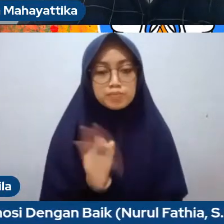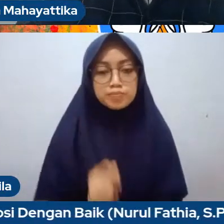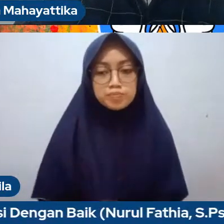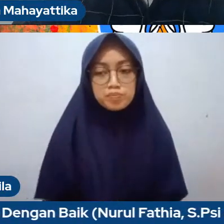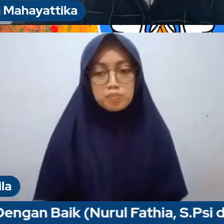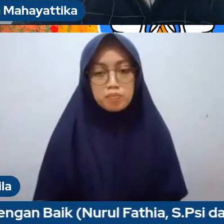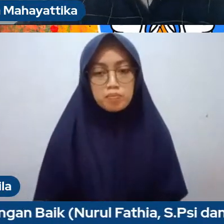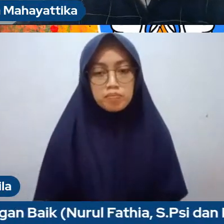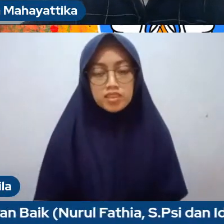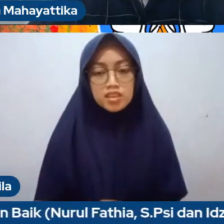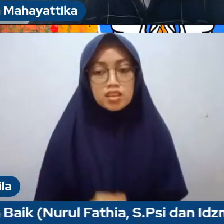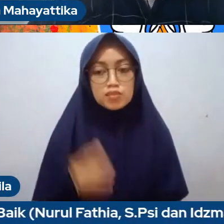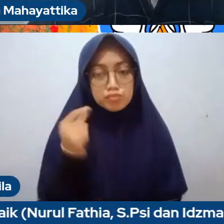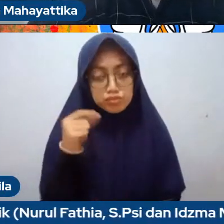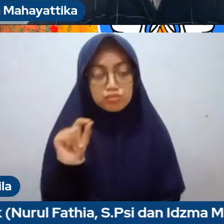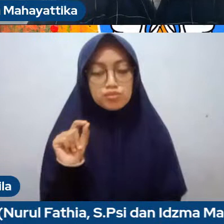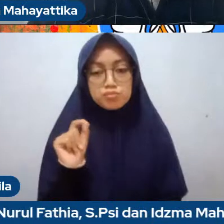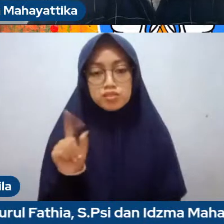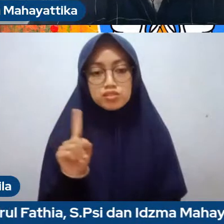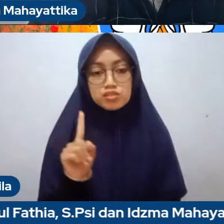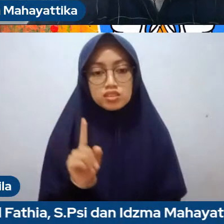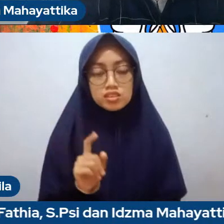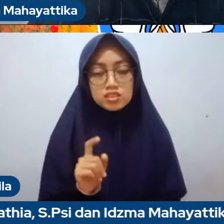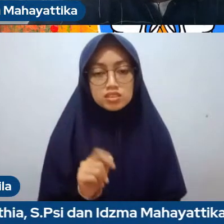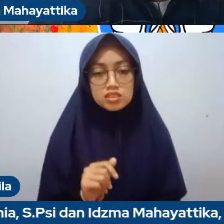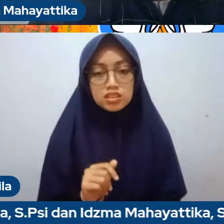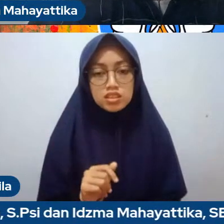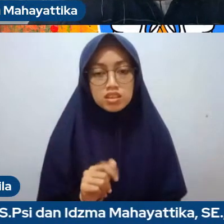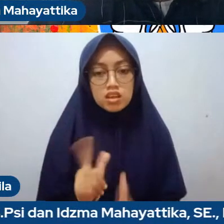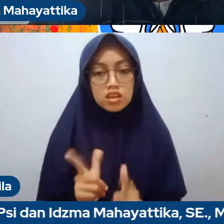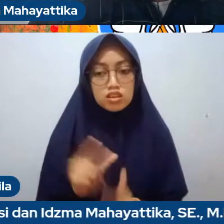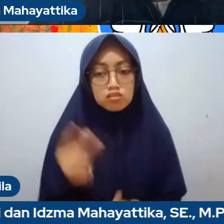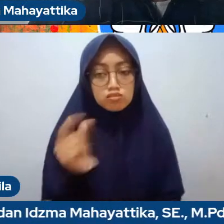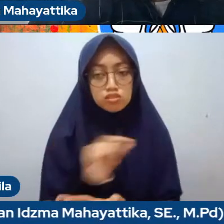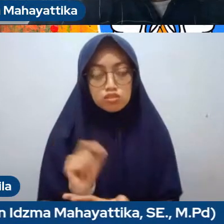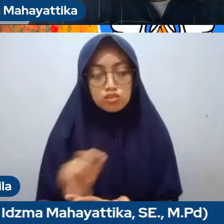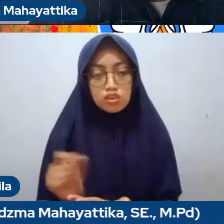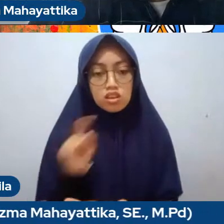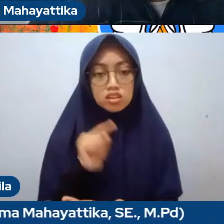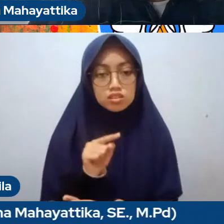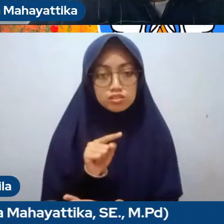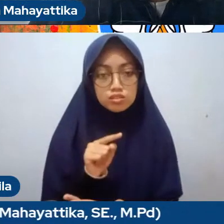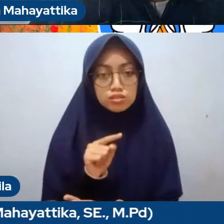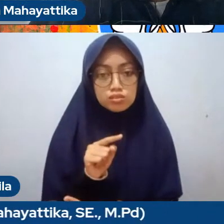ya betul betul sekali kalau misalnya di sekolah-sekolah